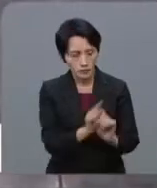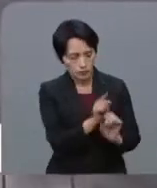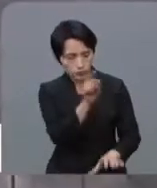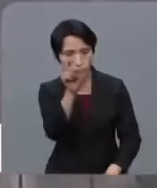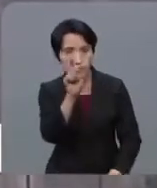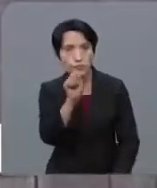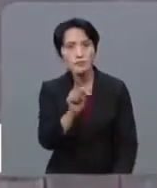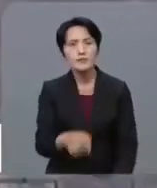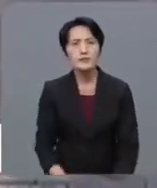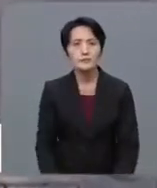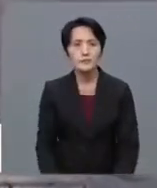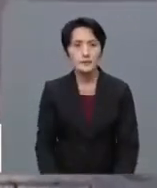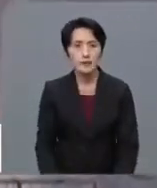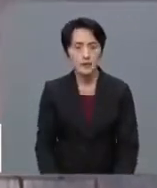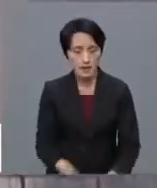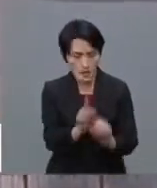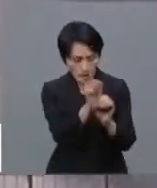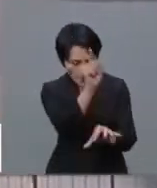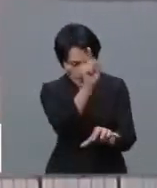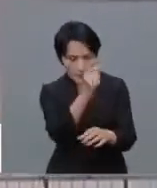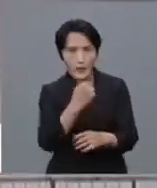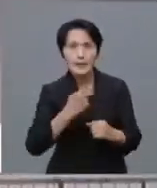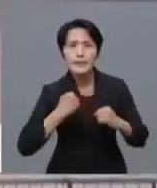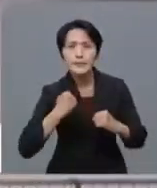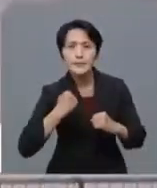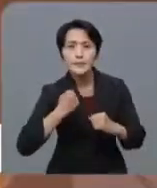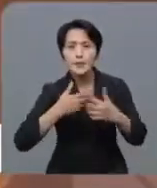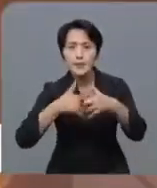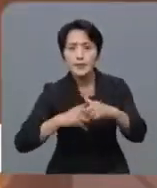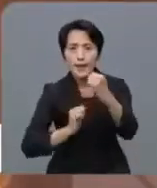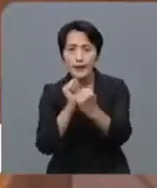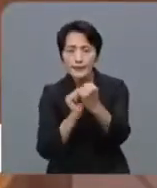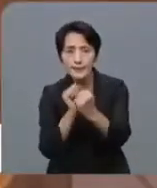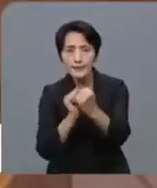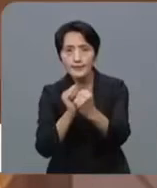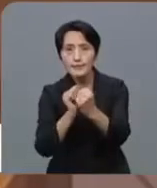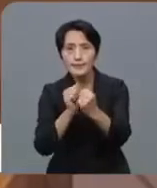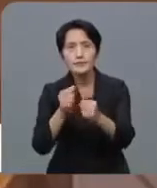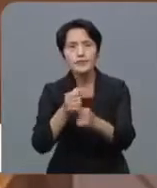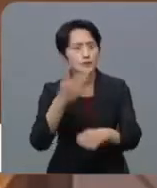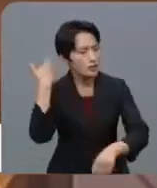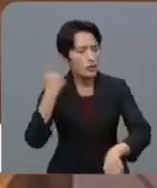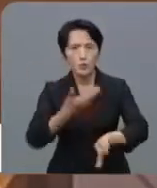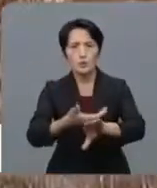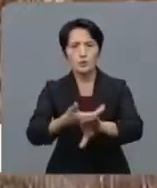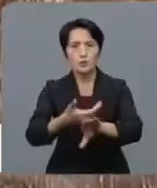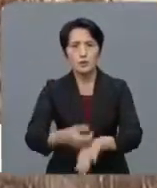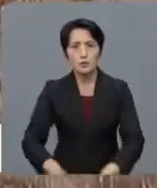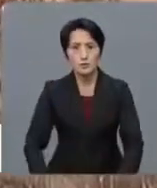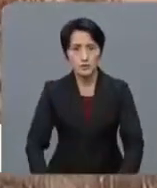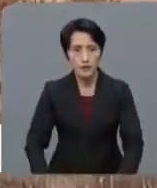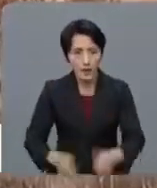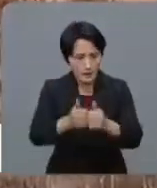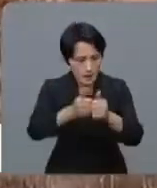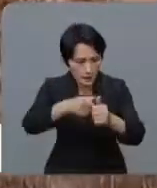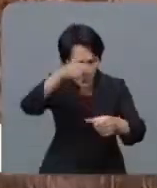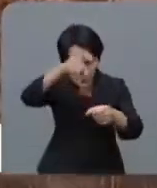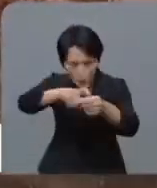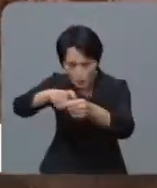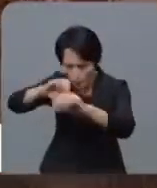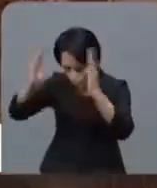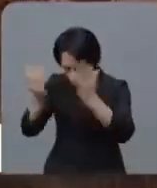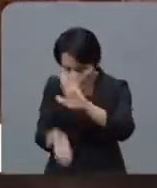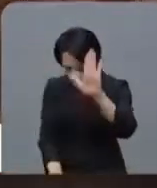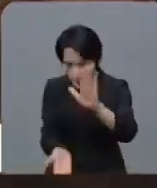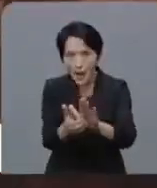превращение всех ракетных топливных систем в ампулы говорится в сообщении другие подробности такие как